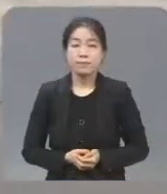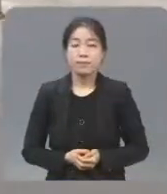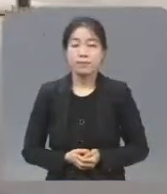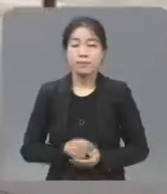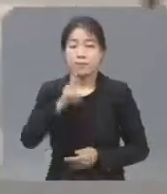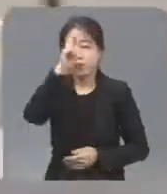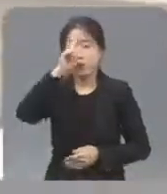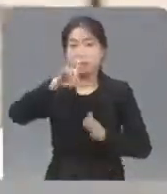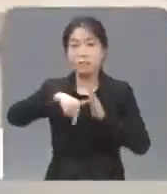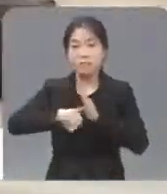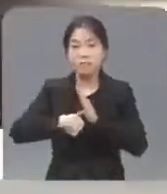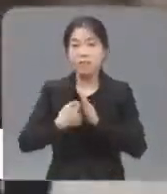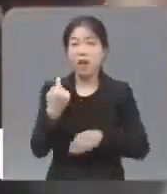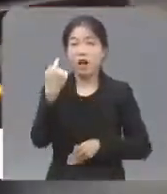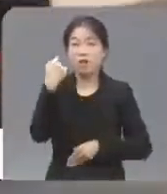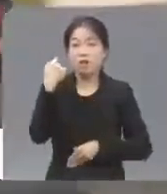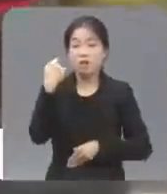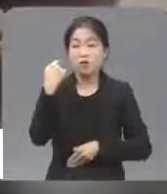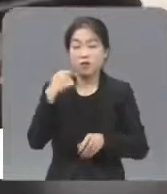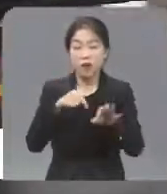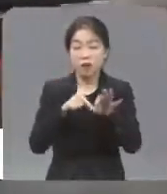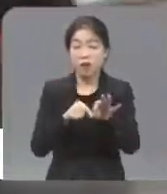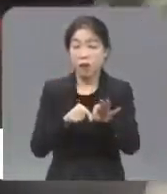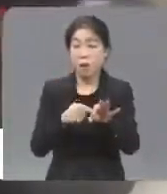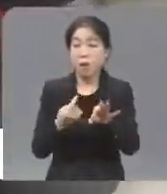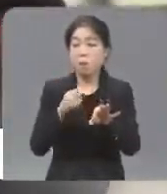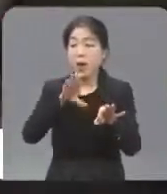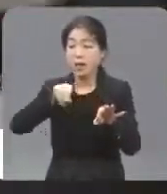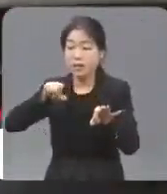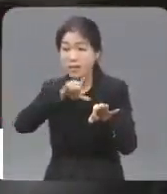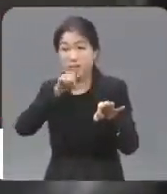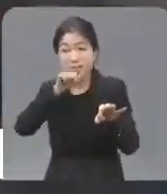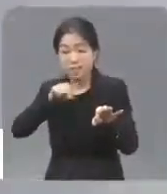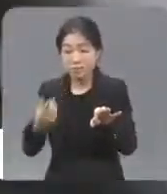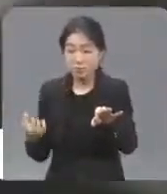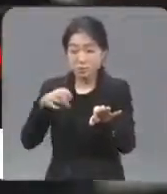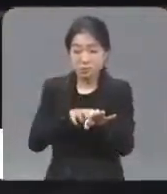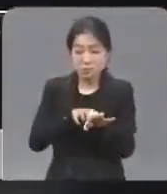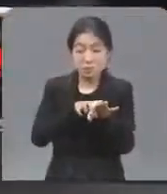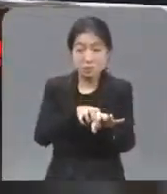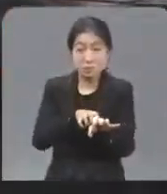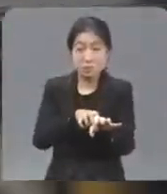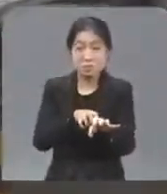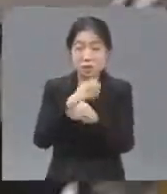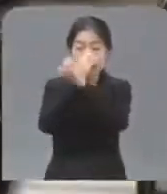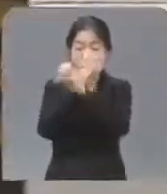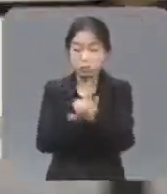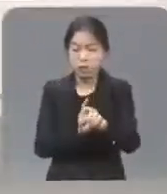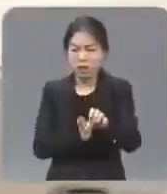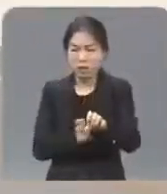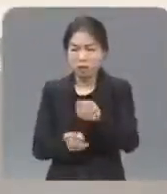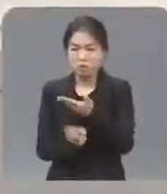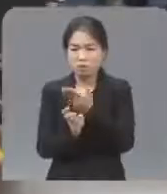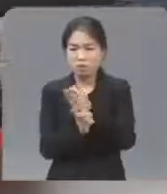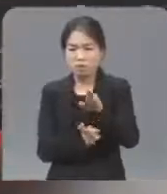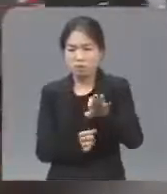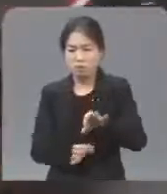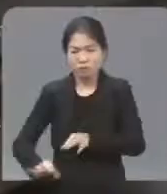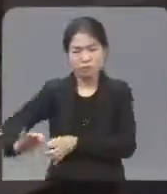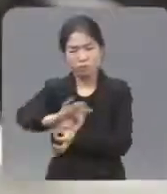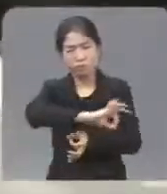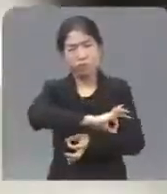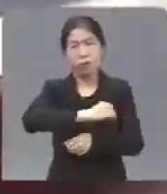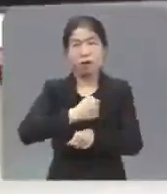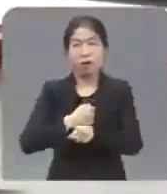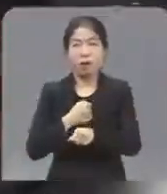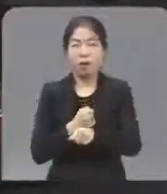점심 식은 뒷전이 마다 배달 음식을 실은 오토바이 들 신호를 기다리는 차들 앞으로 불법유턴 하고 중앙선을